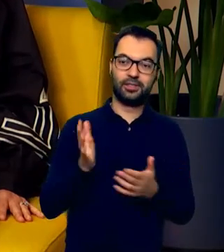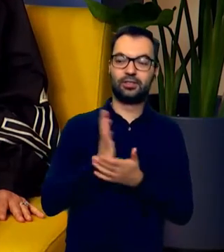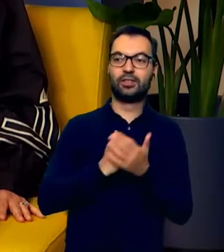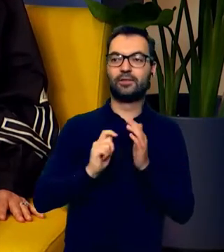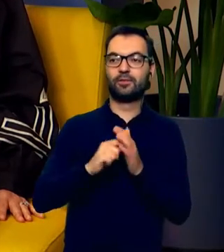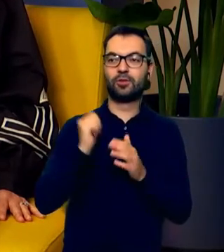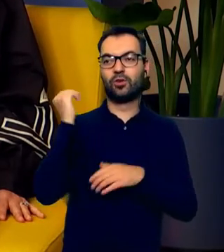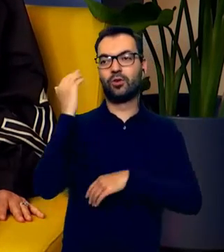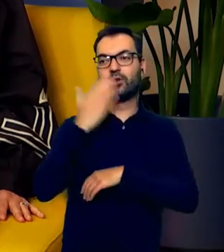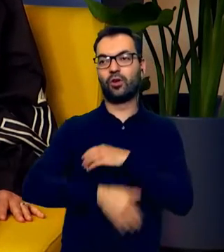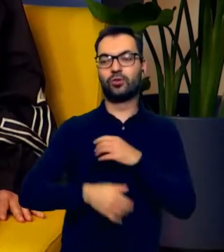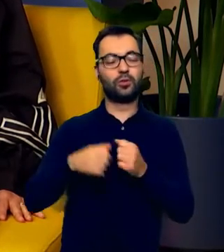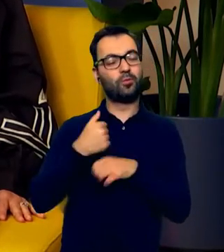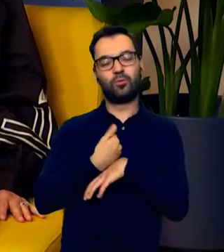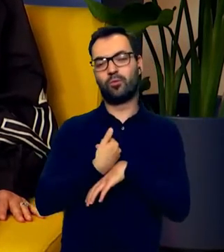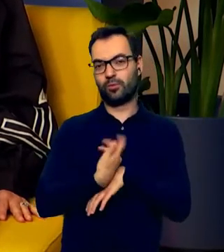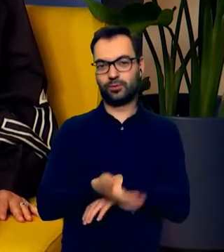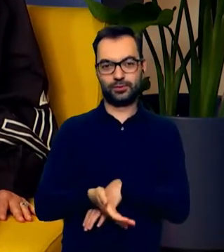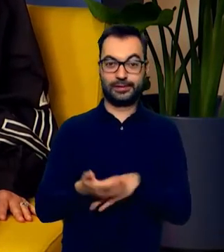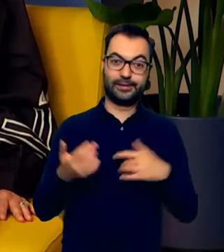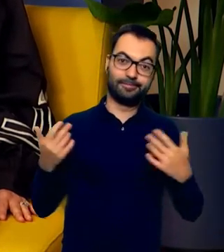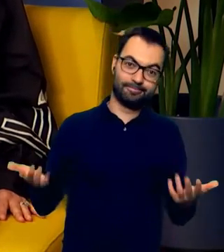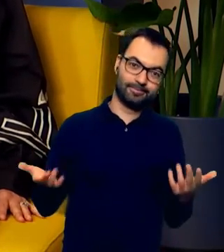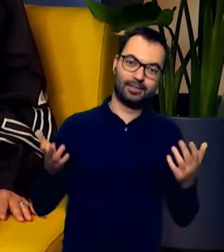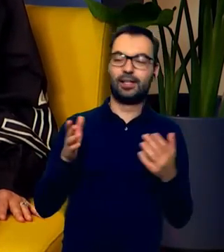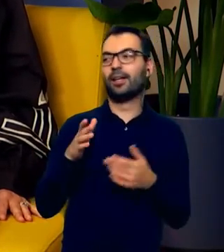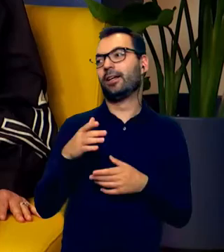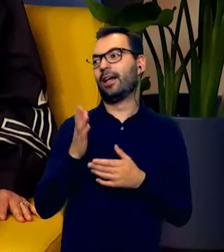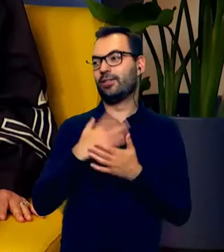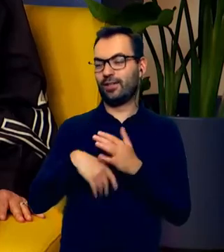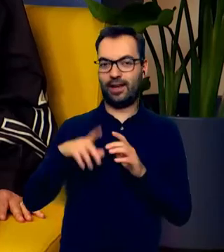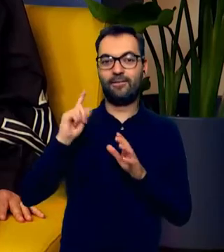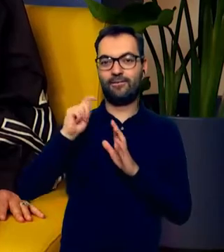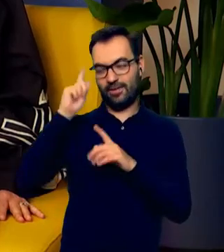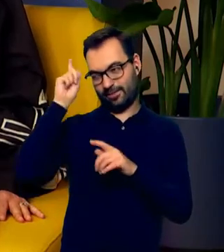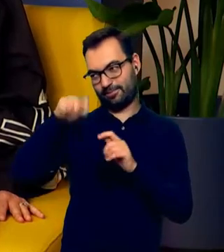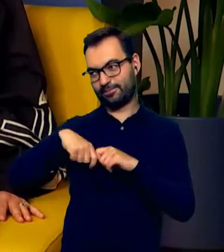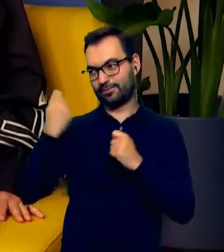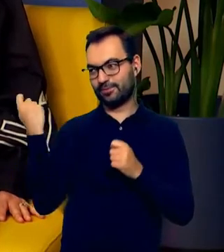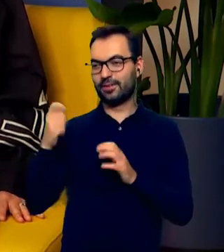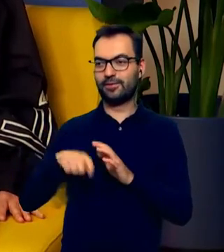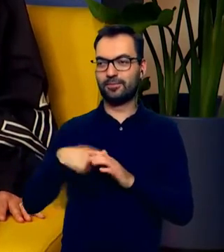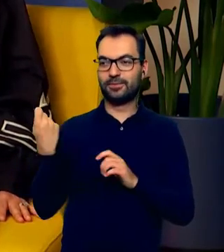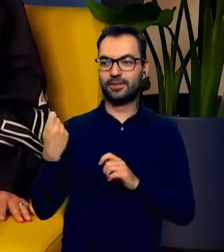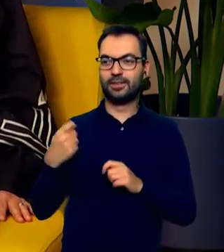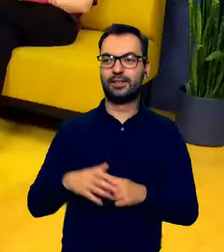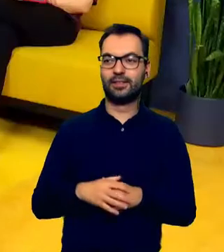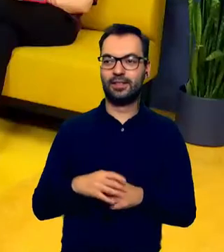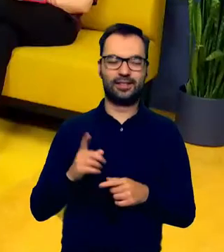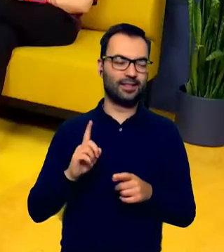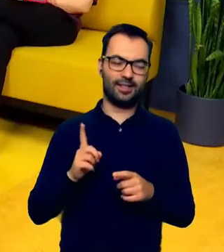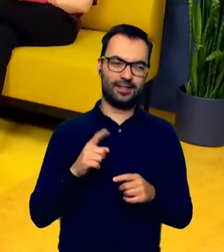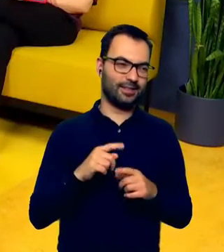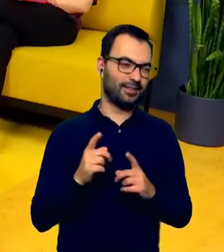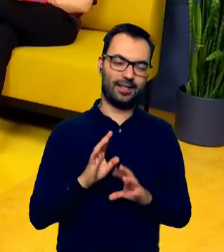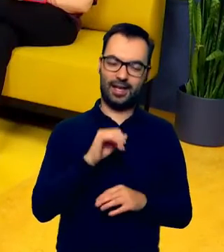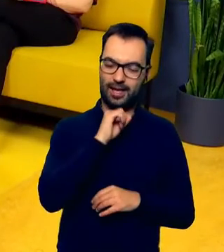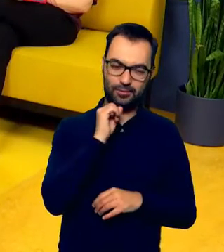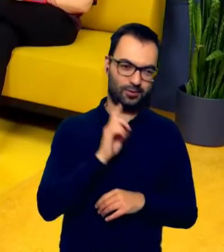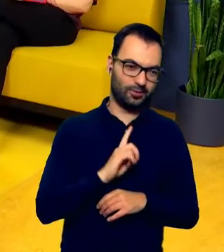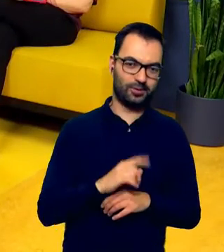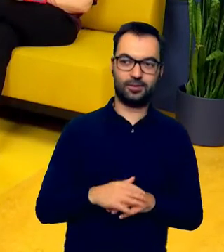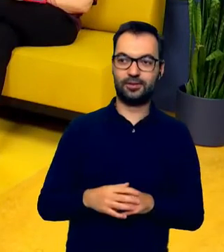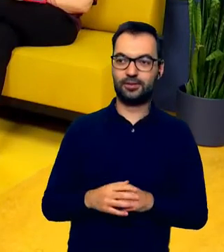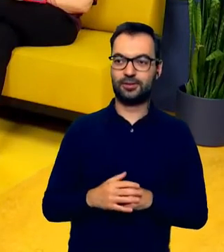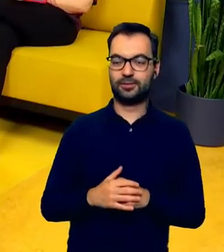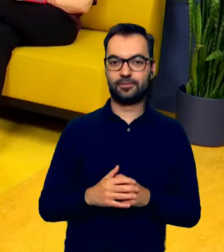filmy po prostu kończą się bardzo późno, a niektóre... A niektórym się film urywa. Ale to akurat nie był ten przypadek. To na pewno nie.